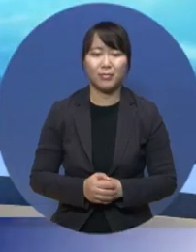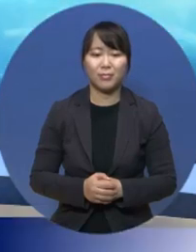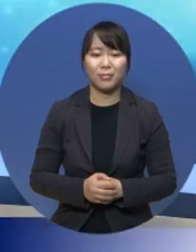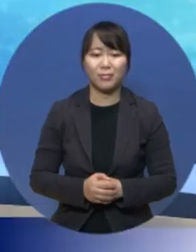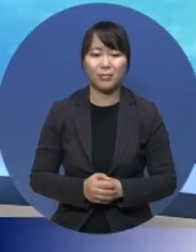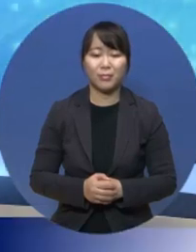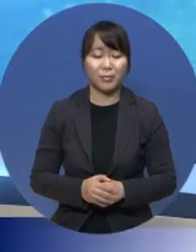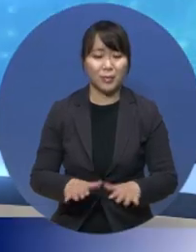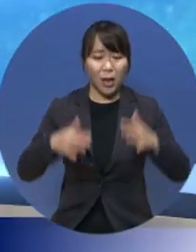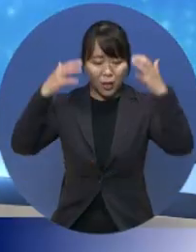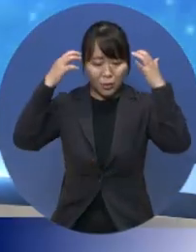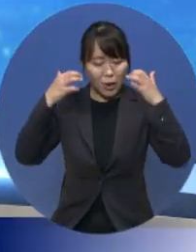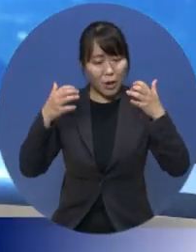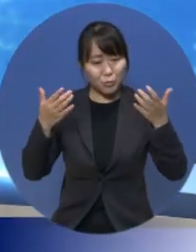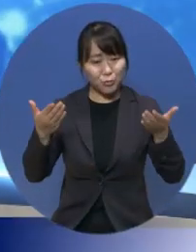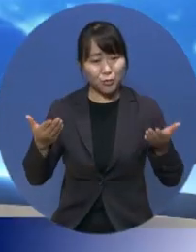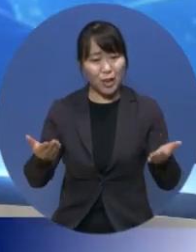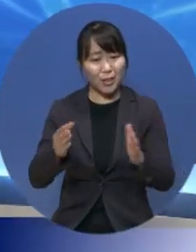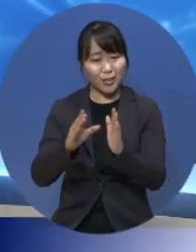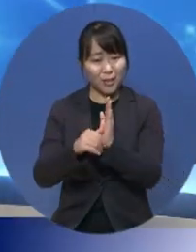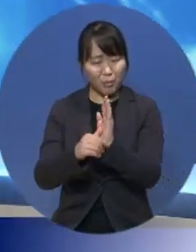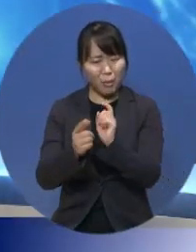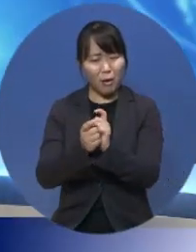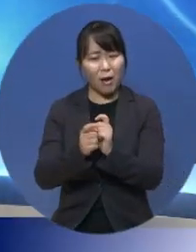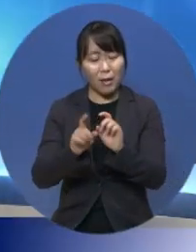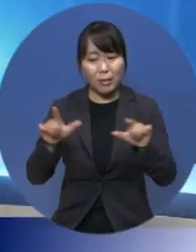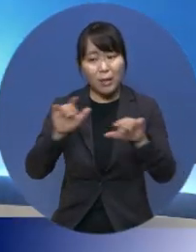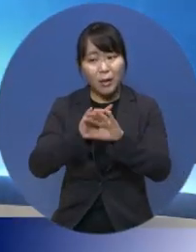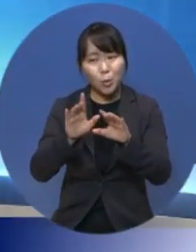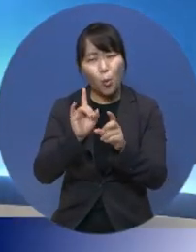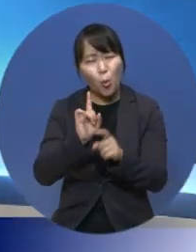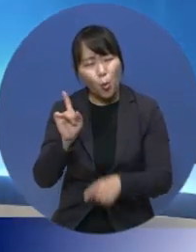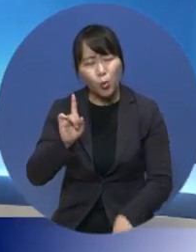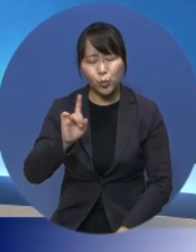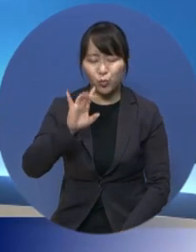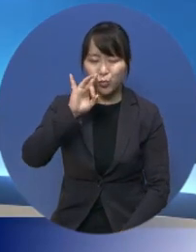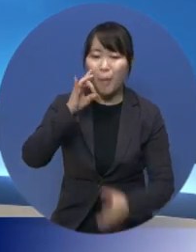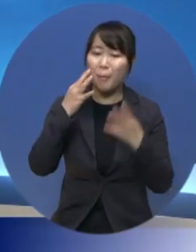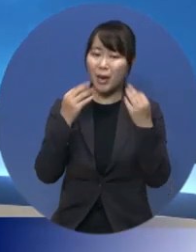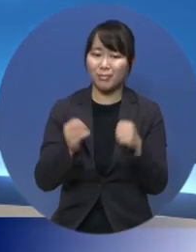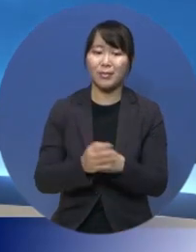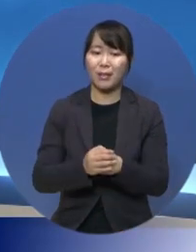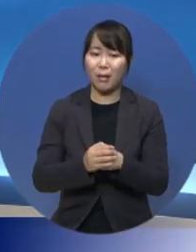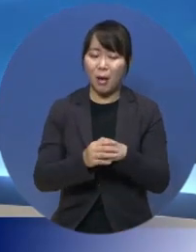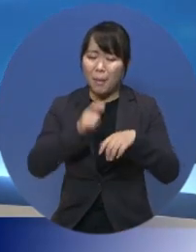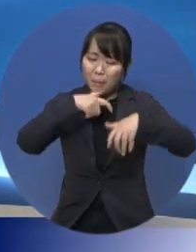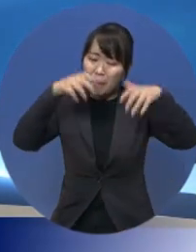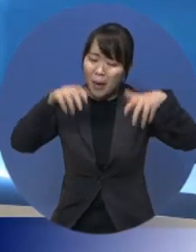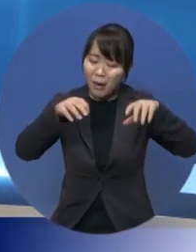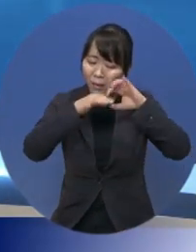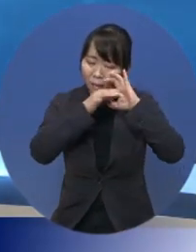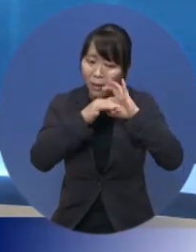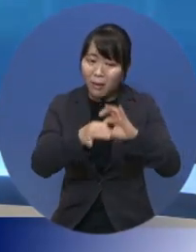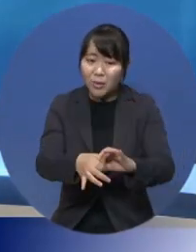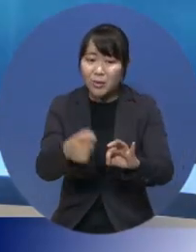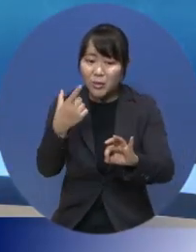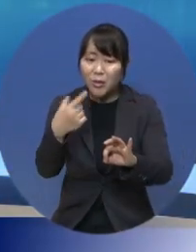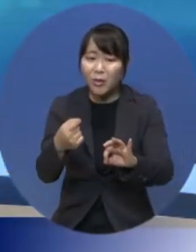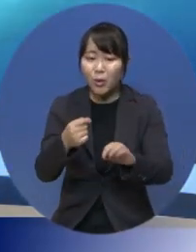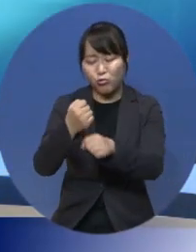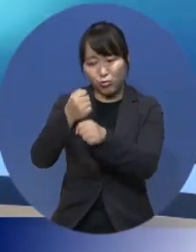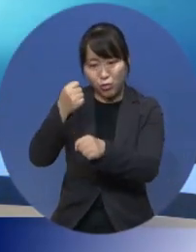본격적인 휴가철을 맞아 날씨 찾아보는 분들 많으실텐데요 계속해서 비소식이 이어지는 만큼